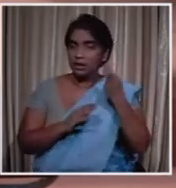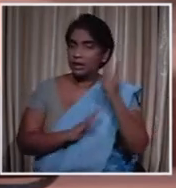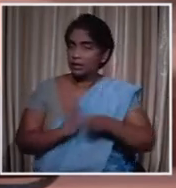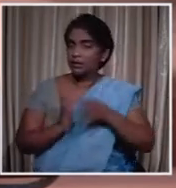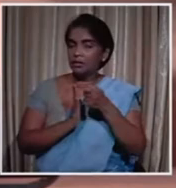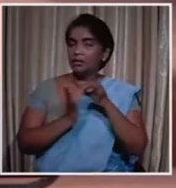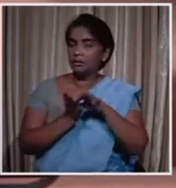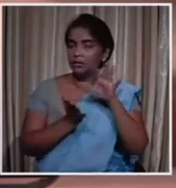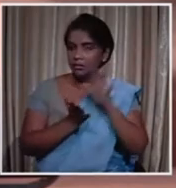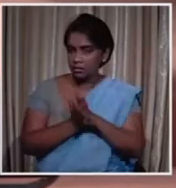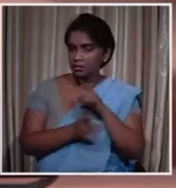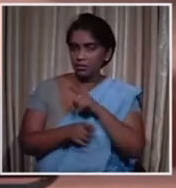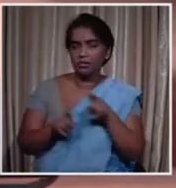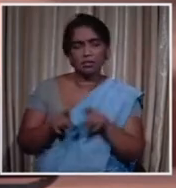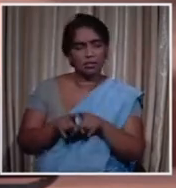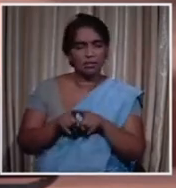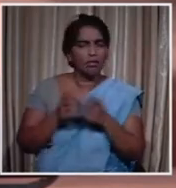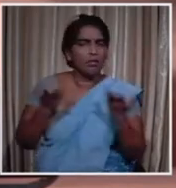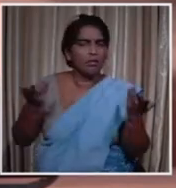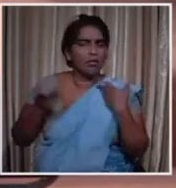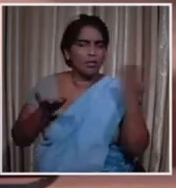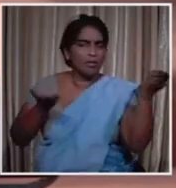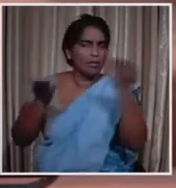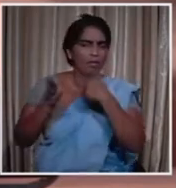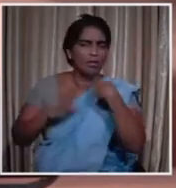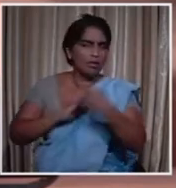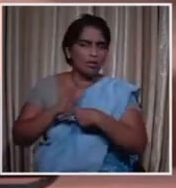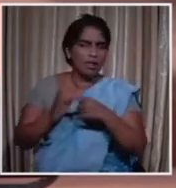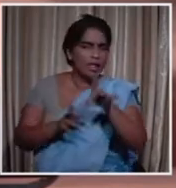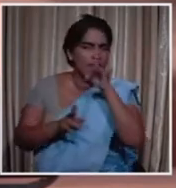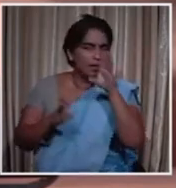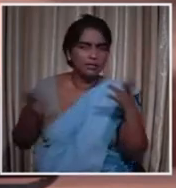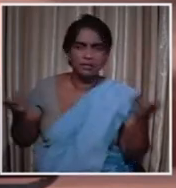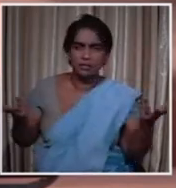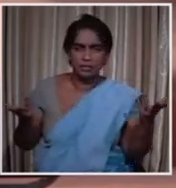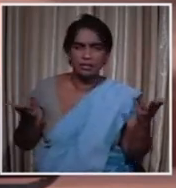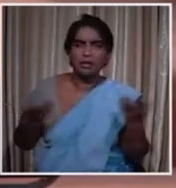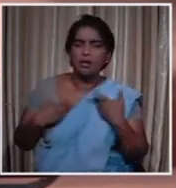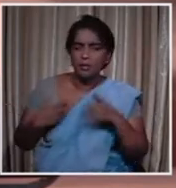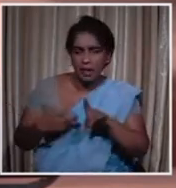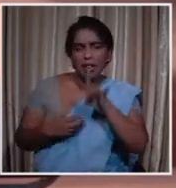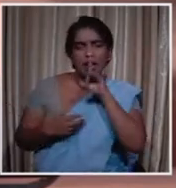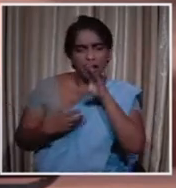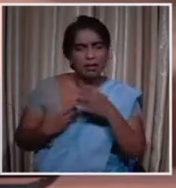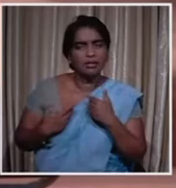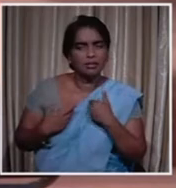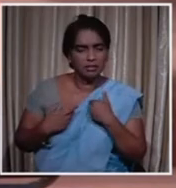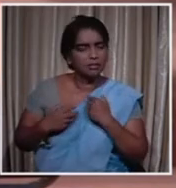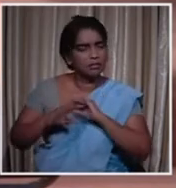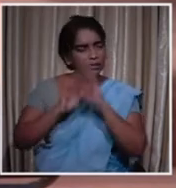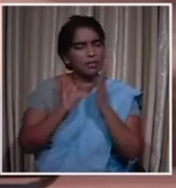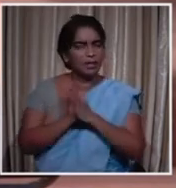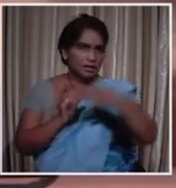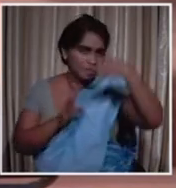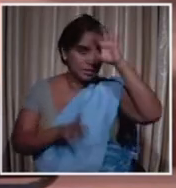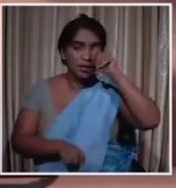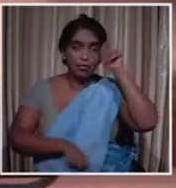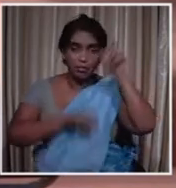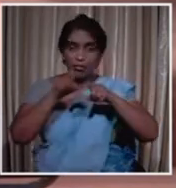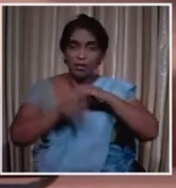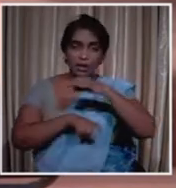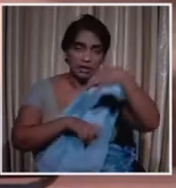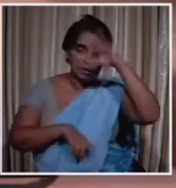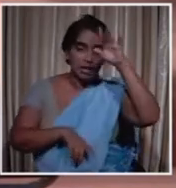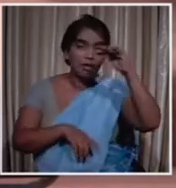நாட்டிலே நடைபெறுகிறது. இது ஒரு வெட்கமாக இல்லையா? இந்த நாட்டுக்கு வெட்கப்பட வேண்டிய விடயம் இல்லையா? ஒவ்வொரு சிங்கள பொதுமகனும், ஒவ்வொரு சிங்கள தலைவர்களுக்கும் நீங்கள்